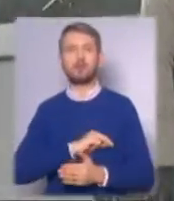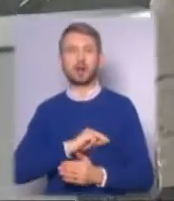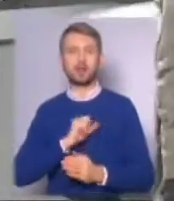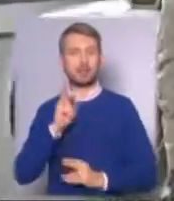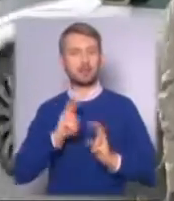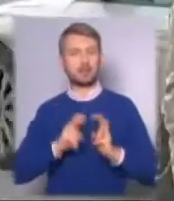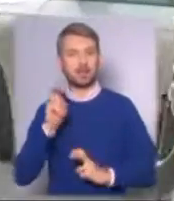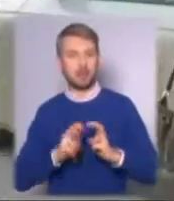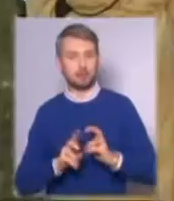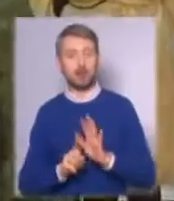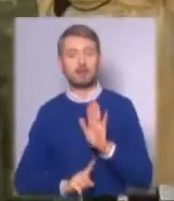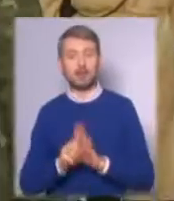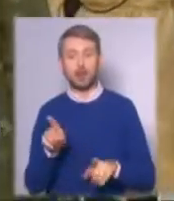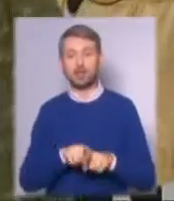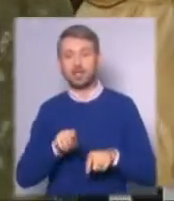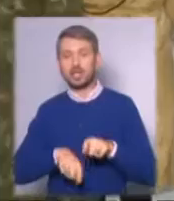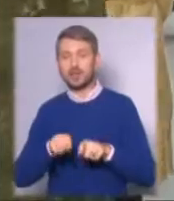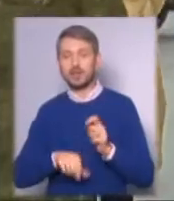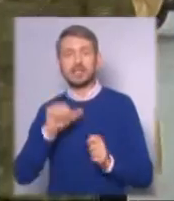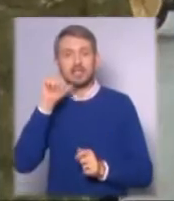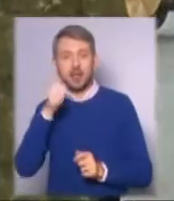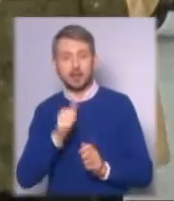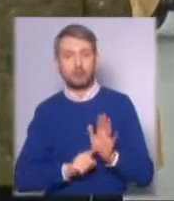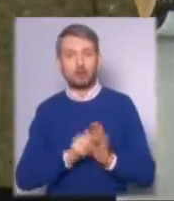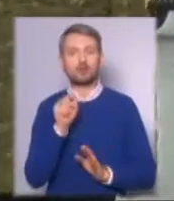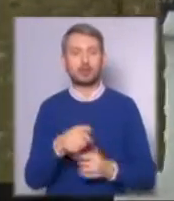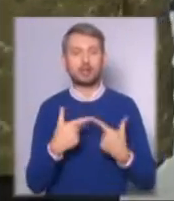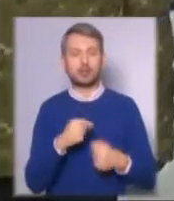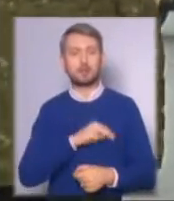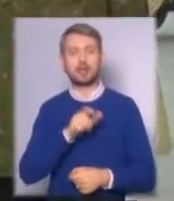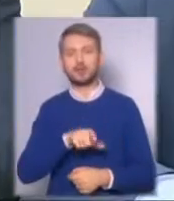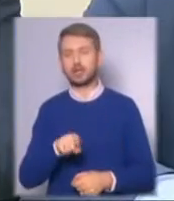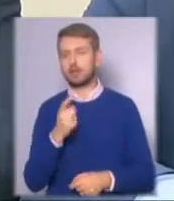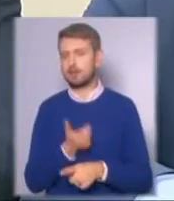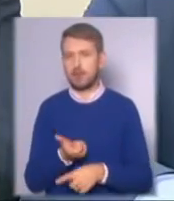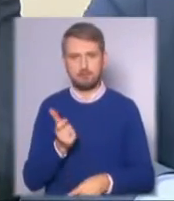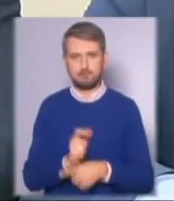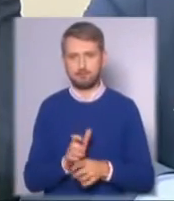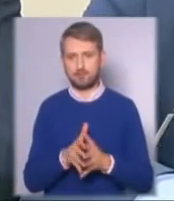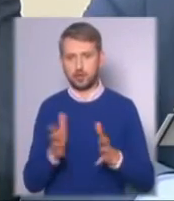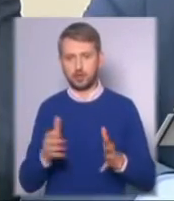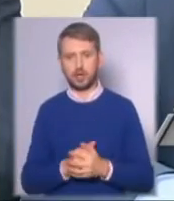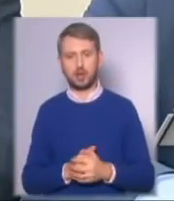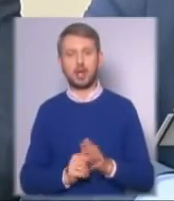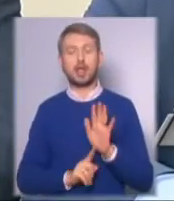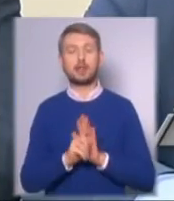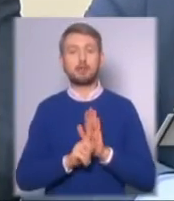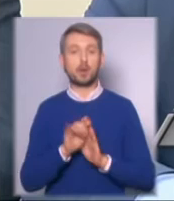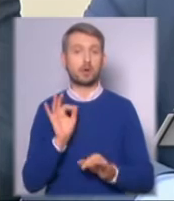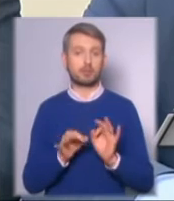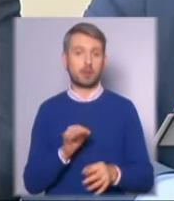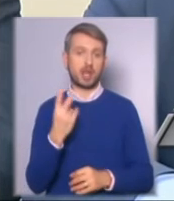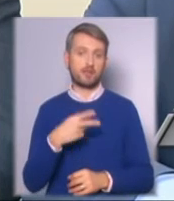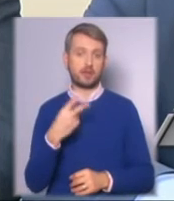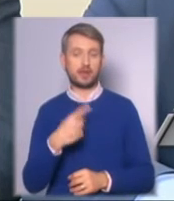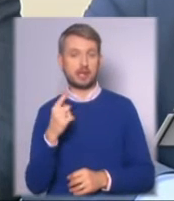підприємствах. Стартують такі ревізії вже від завтра, почнуть з тих, де працівників найбільше. Температура оптимальна 20-21 градус